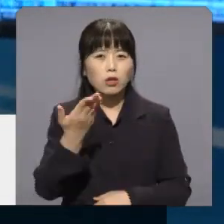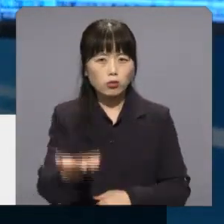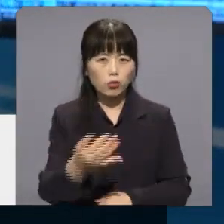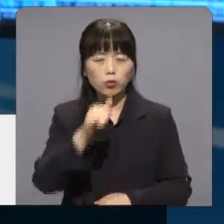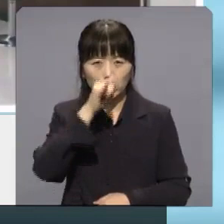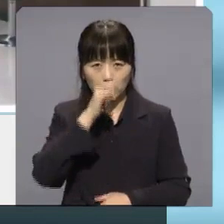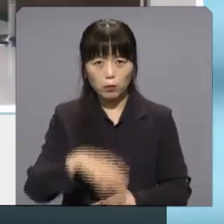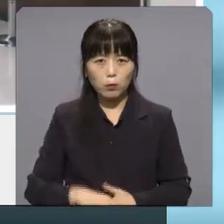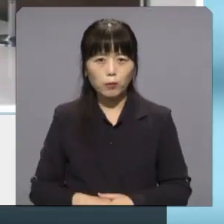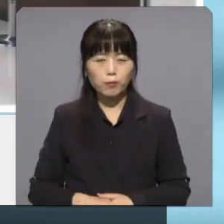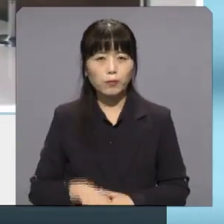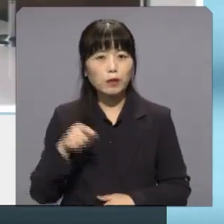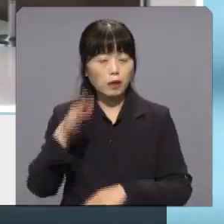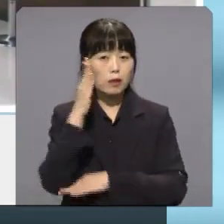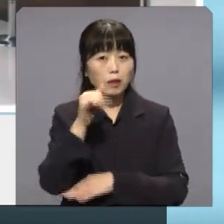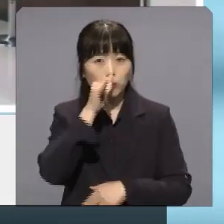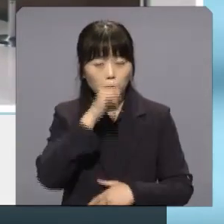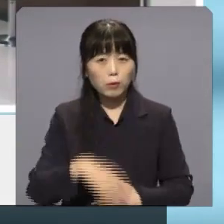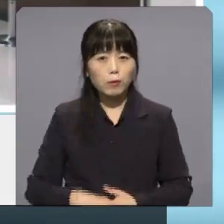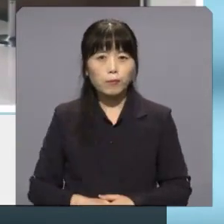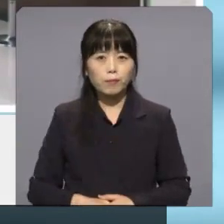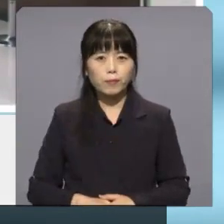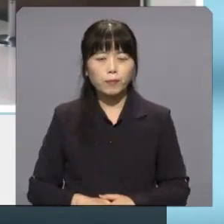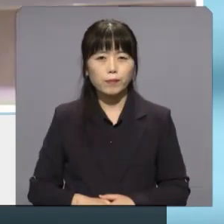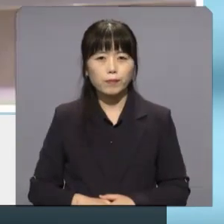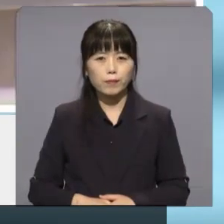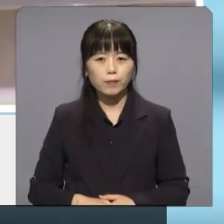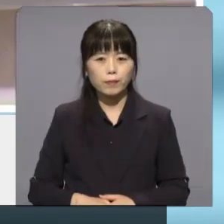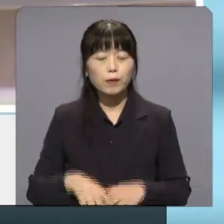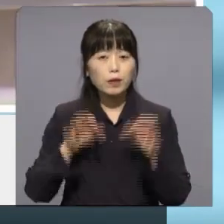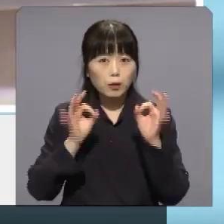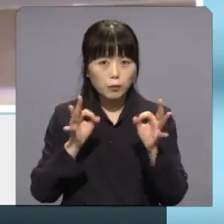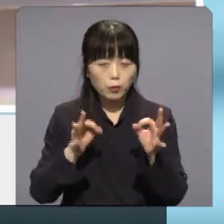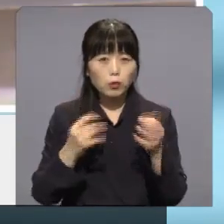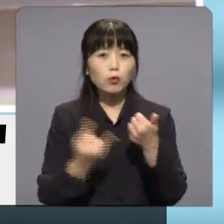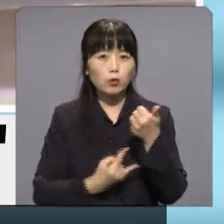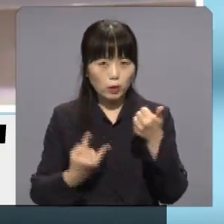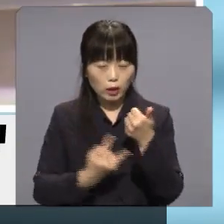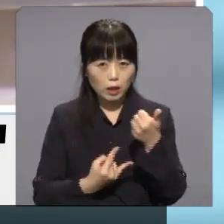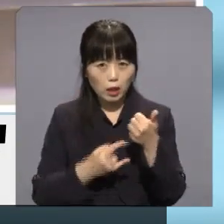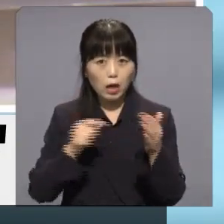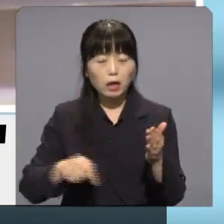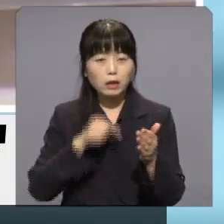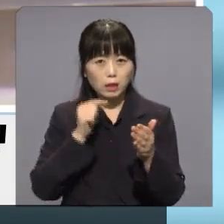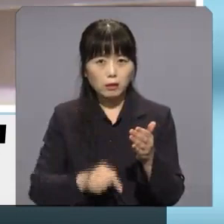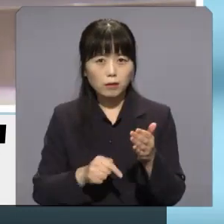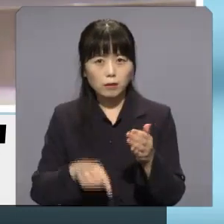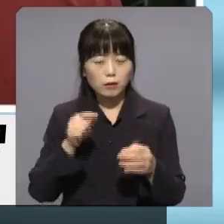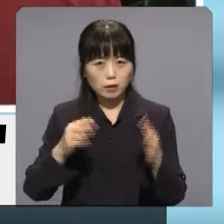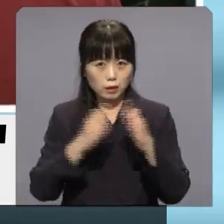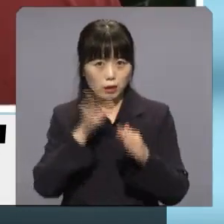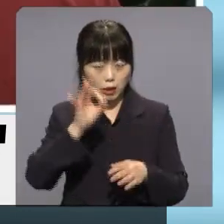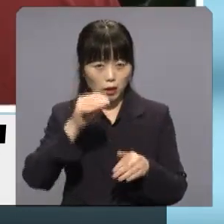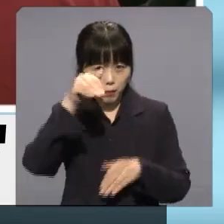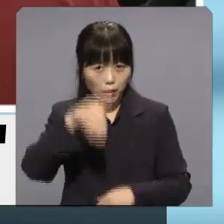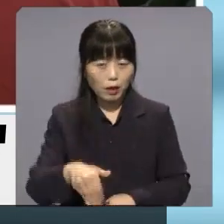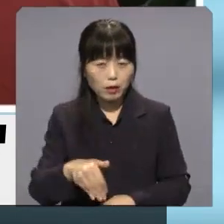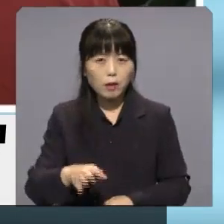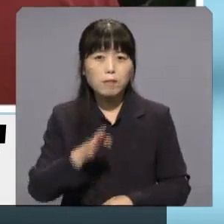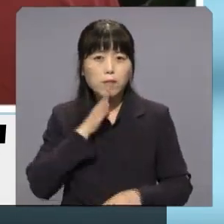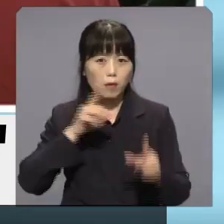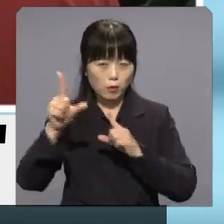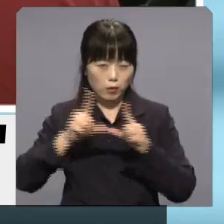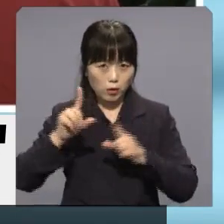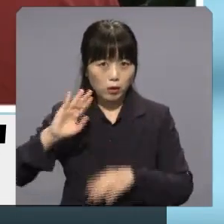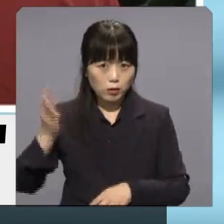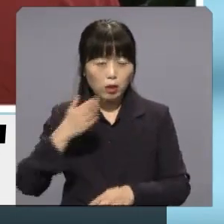부분들이 있어요 그래서 아이가 나오고 있죠 그런데 돌 구수하고 금융 위해서는 뭣도 이제 이런 어 집값 하락세가 본격화 되고